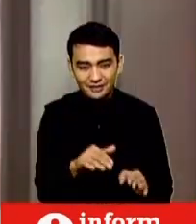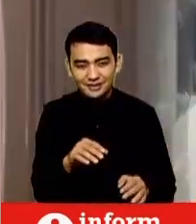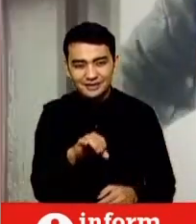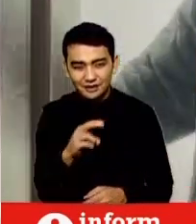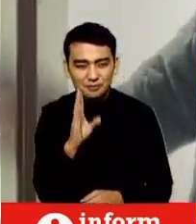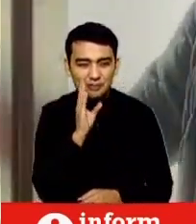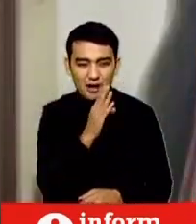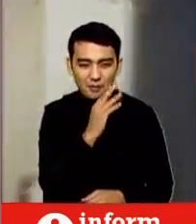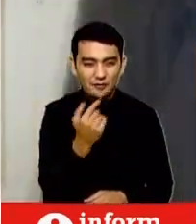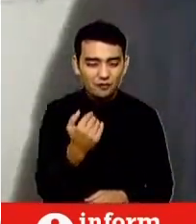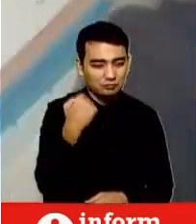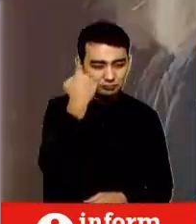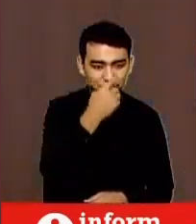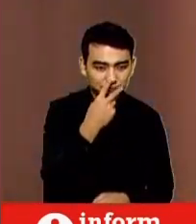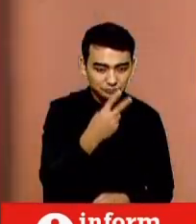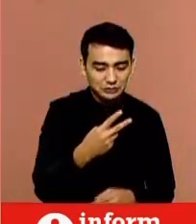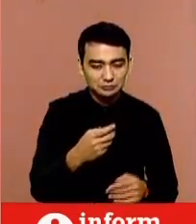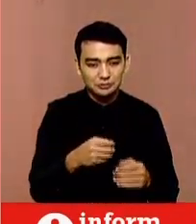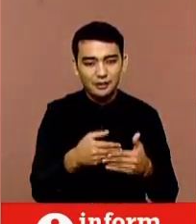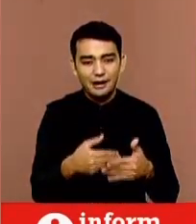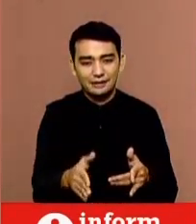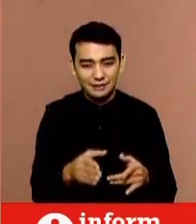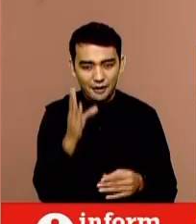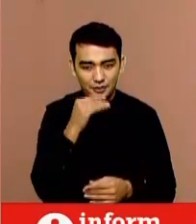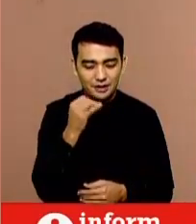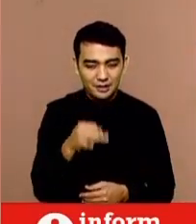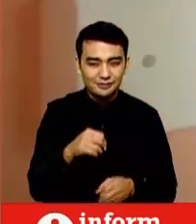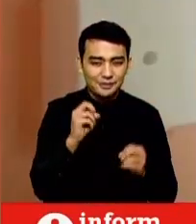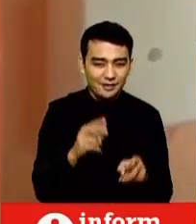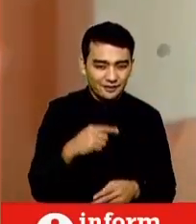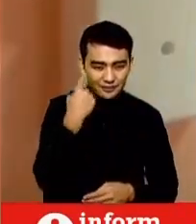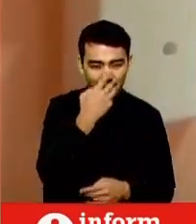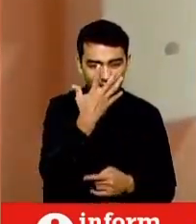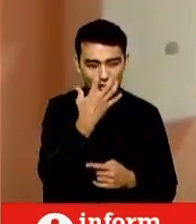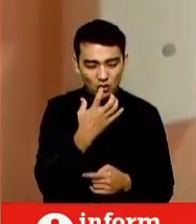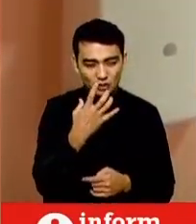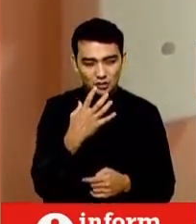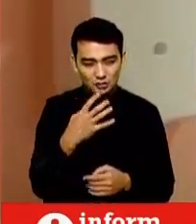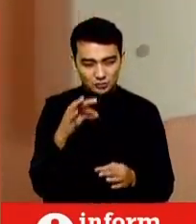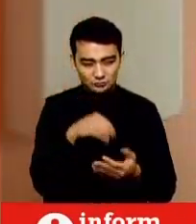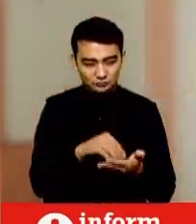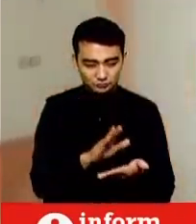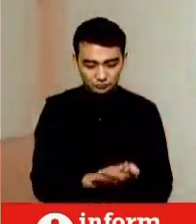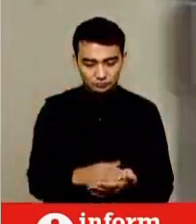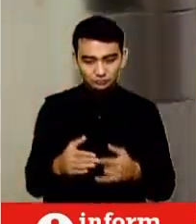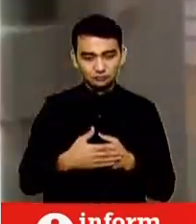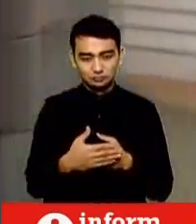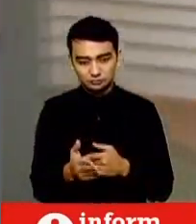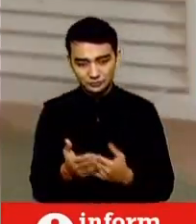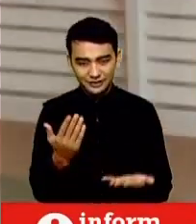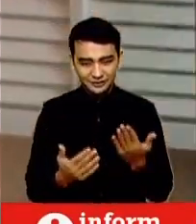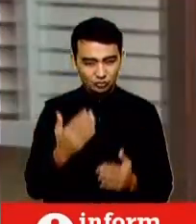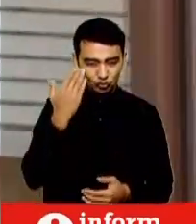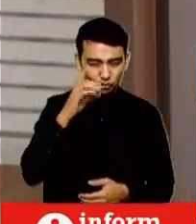келген ата-ананың түрін қарап ажыратады. Яғни арнайы жүйеде ата-ананың фотосуреті белгіленген болса, есік ашылады, ал